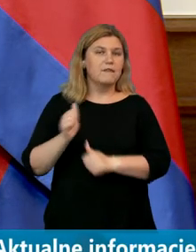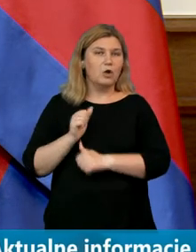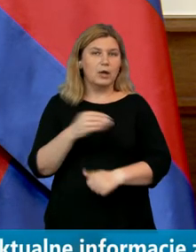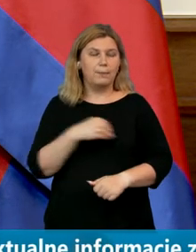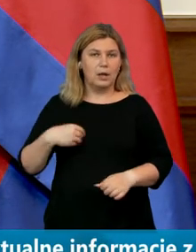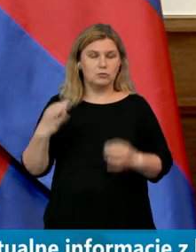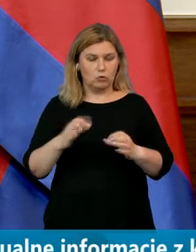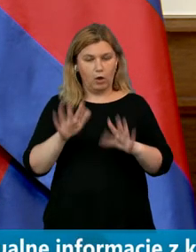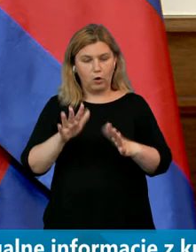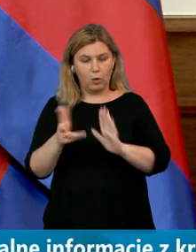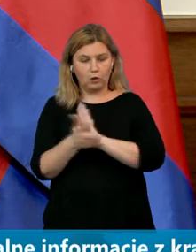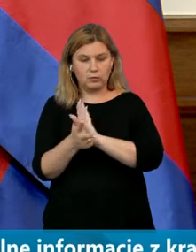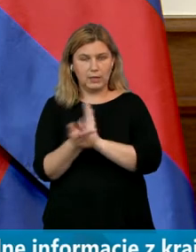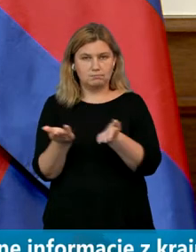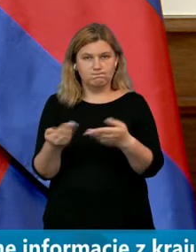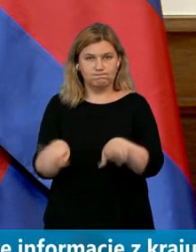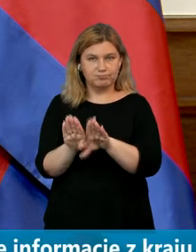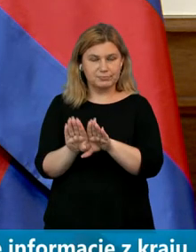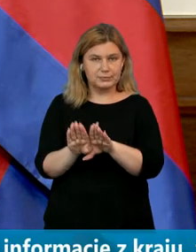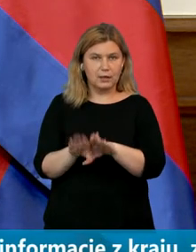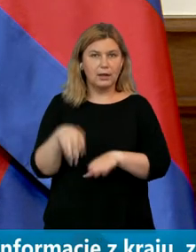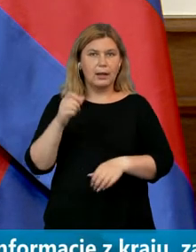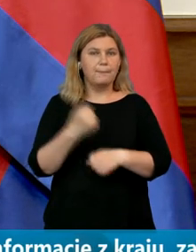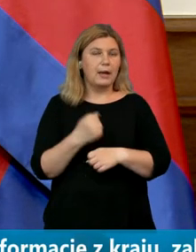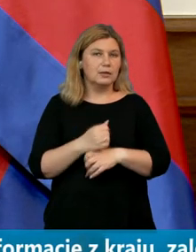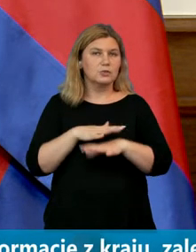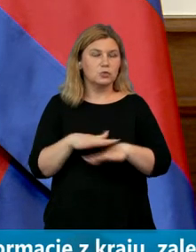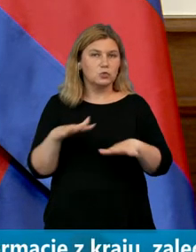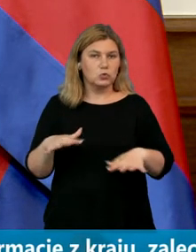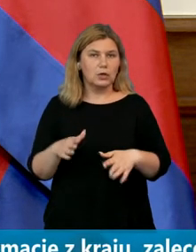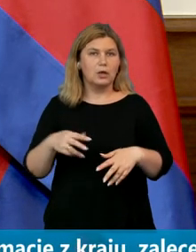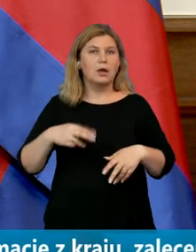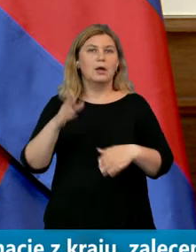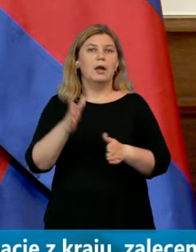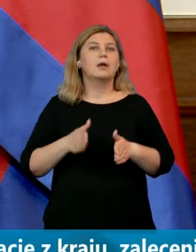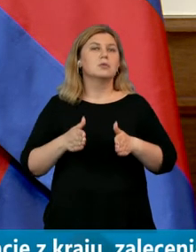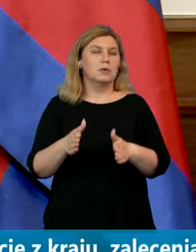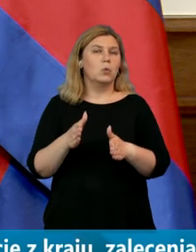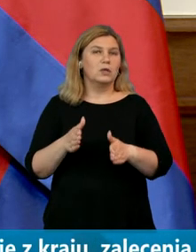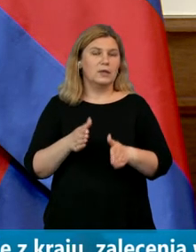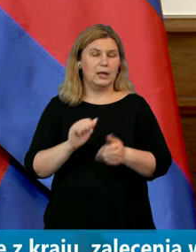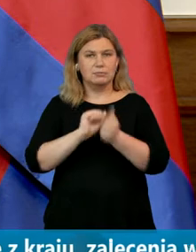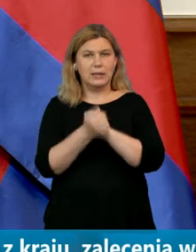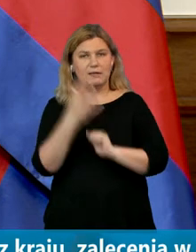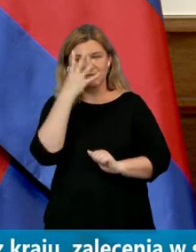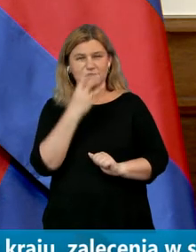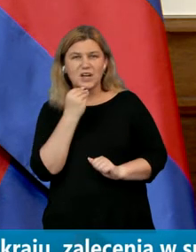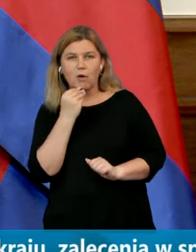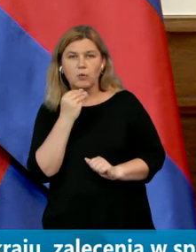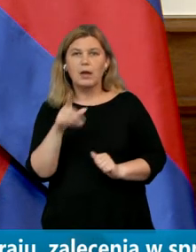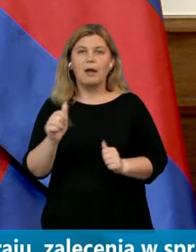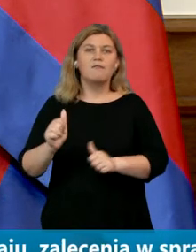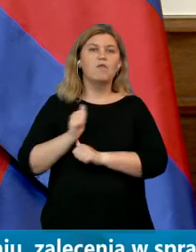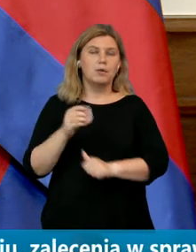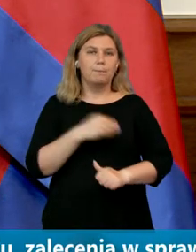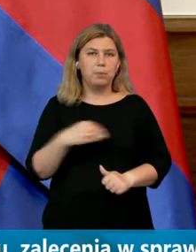18 będzie zamknięcie. Pracy jest sporo, aleja zupełnie zmieni swój wygląd. Oprócz Wojska